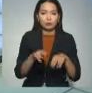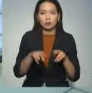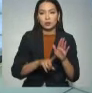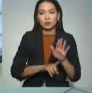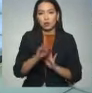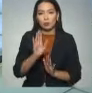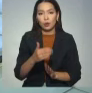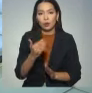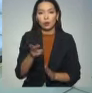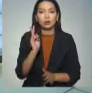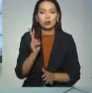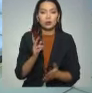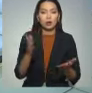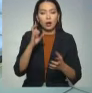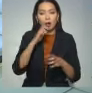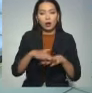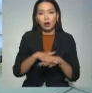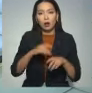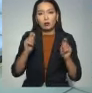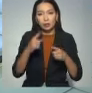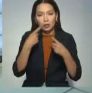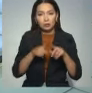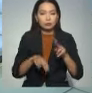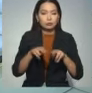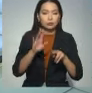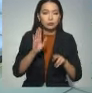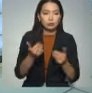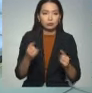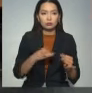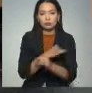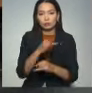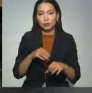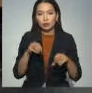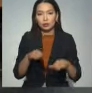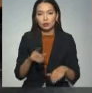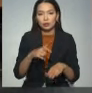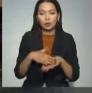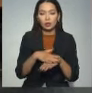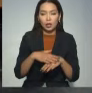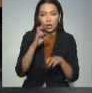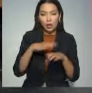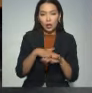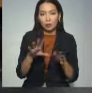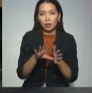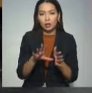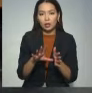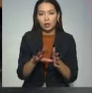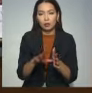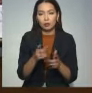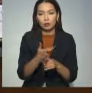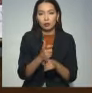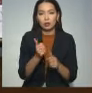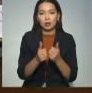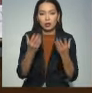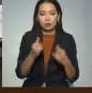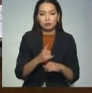басталады. Ал оны кімдер, қай елдің технологиясымен салатыны әлі талқыланып жатыр. Сарапшылардың болжауынша елімізде электр энергиясына сұраныс